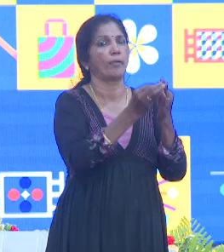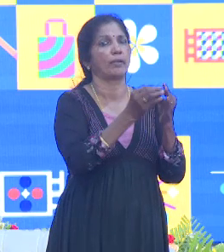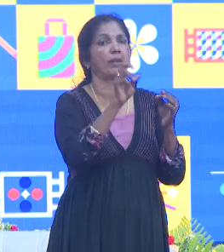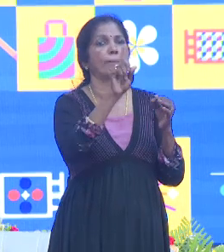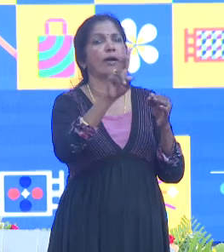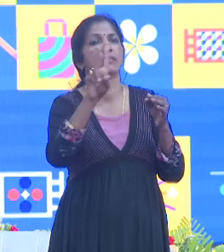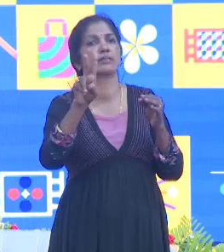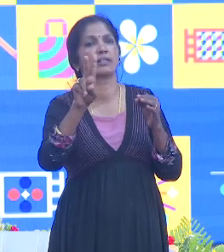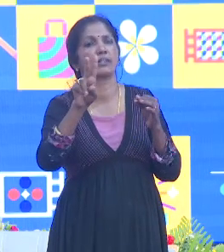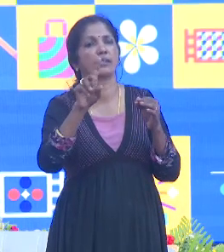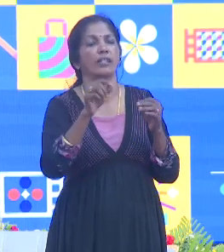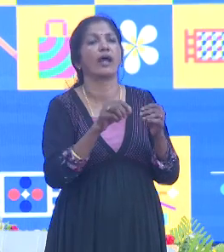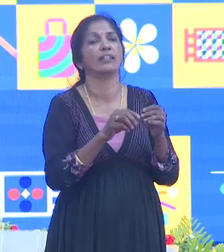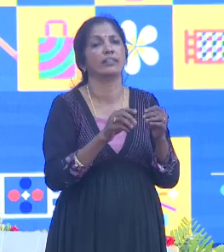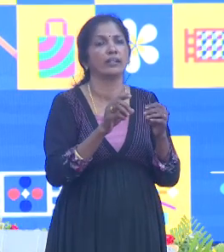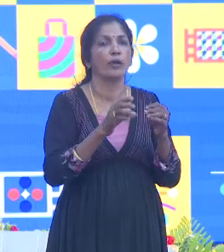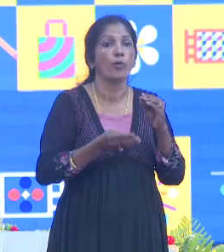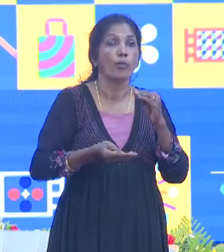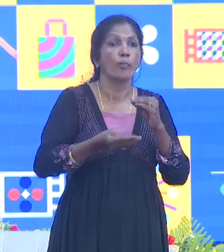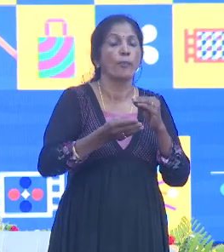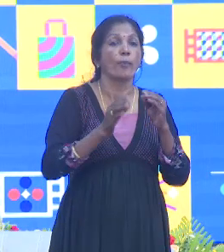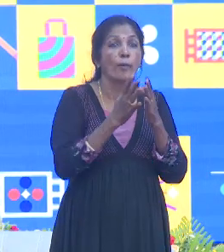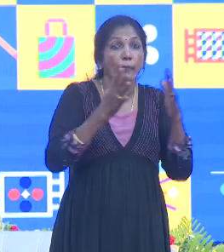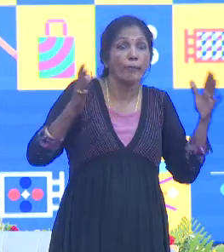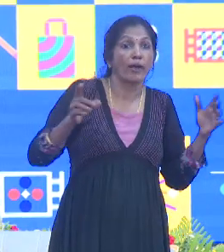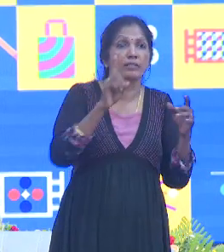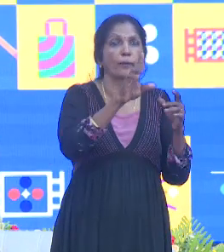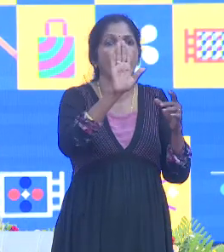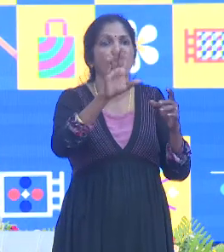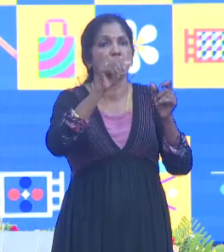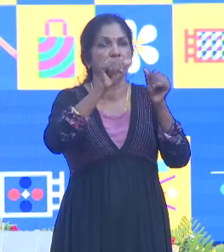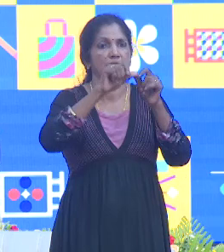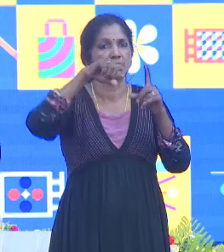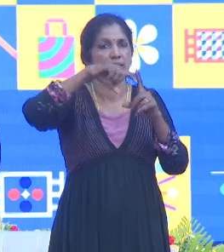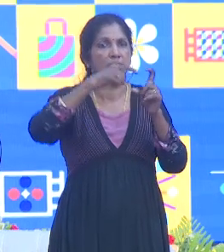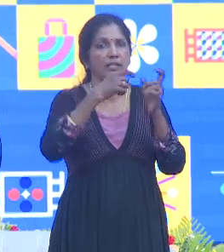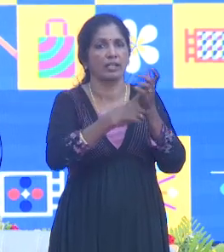12 സ്റ്റാൻഡേർഡ് ഏക്കർ മാക്സിമം 15 ഏക്കർ എന്നുള്ള നിലയിൽ ആ സീലിംഗ് ഭൂപരിധി ഏർപ്പെടുത്തി.